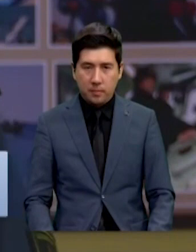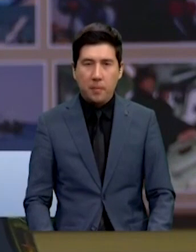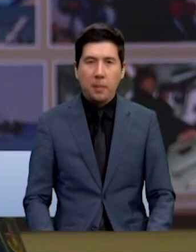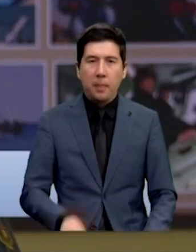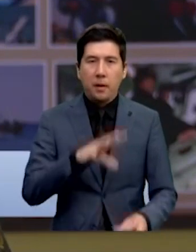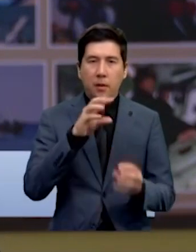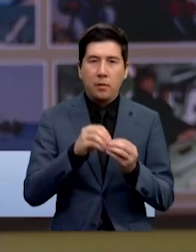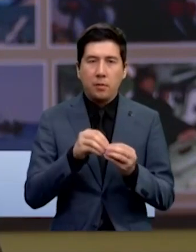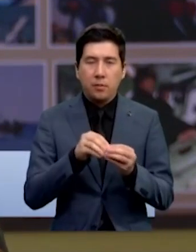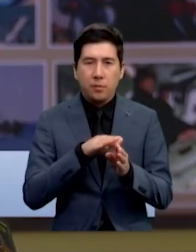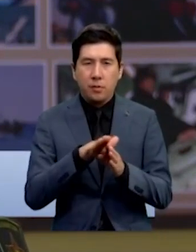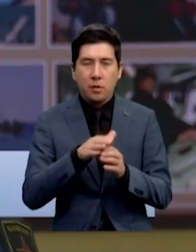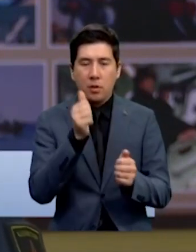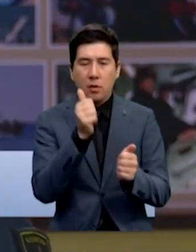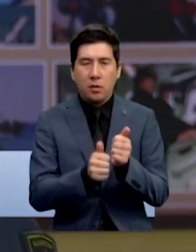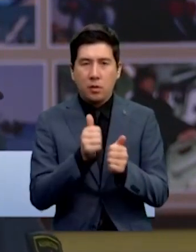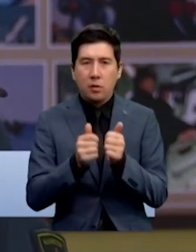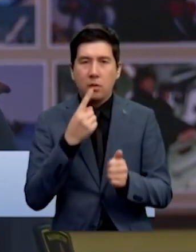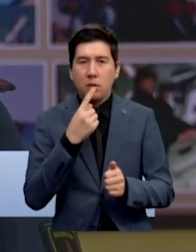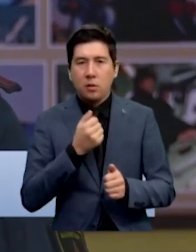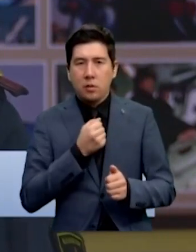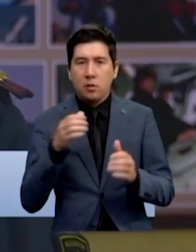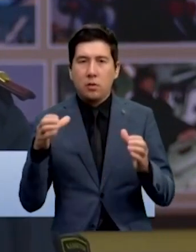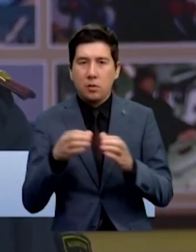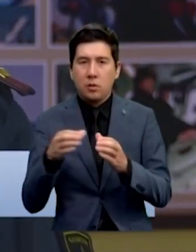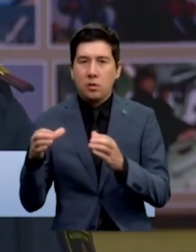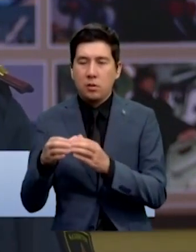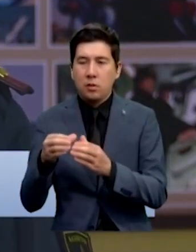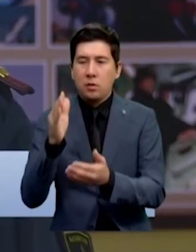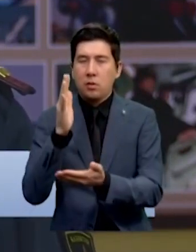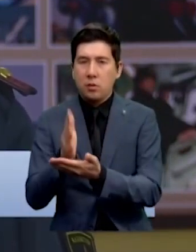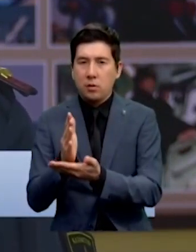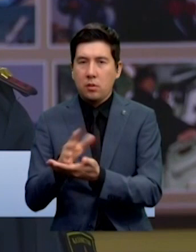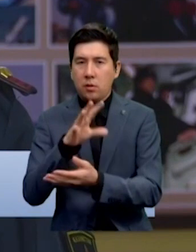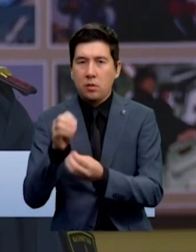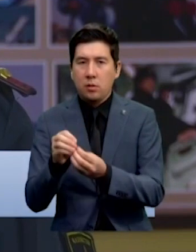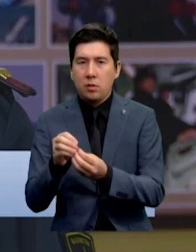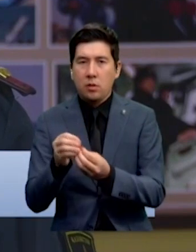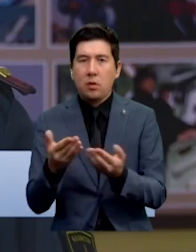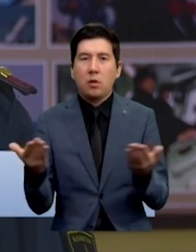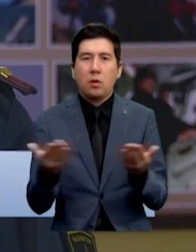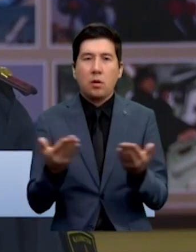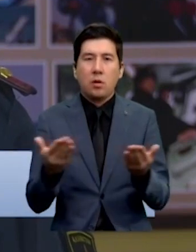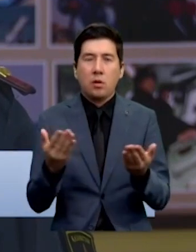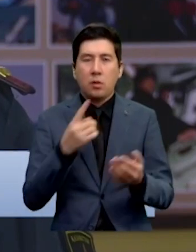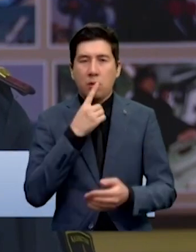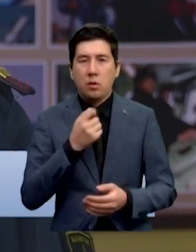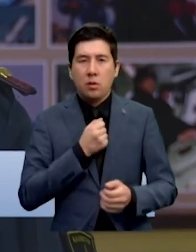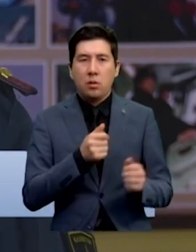Қорытындысы бойынша әр әскери бөлімдер бағаланады. Қандай дәрежеде жауынгерлік